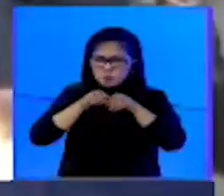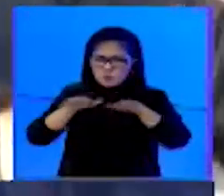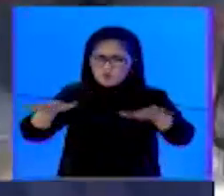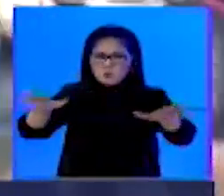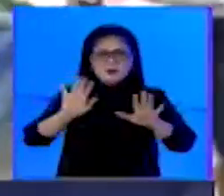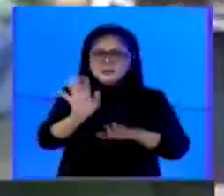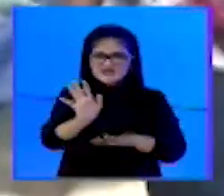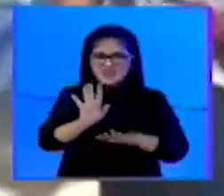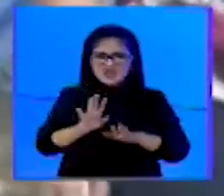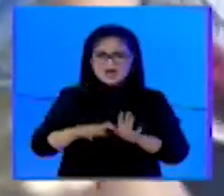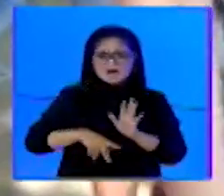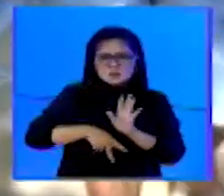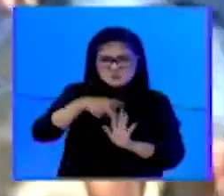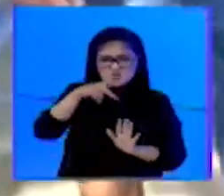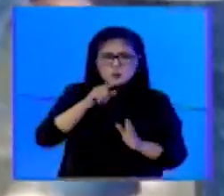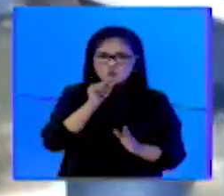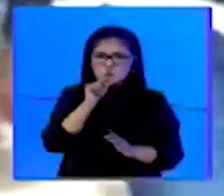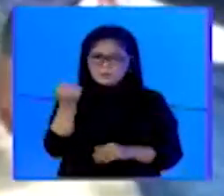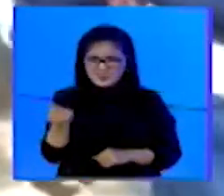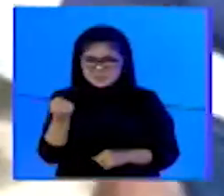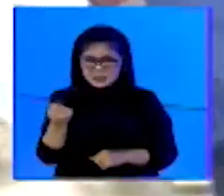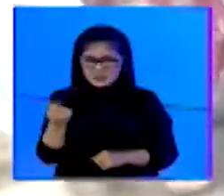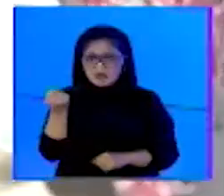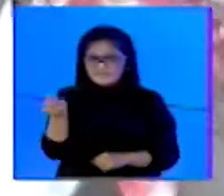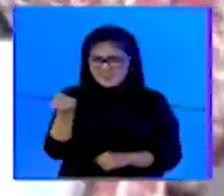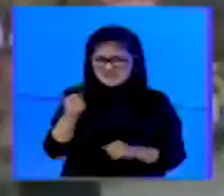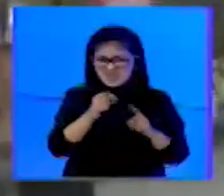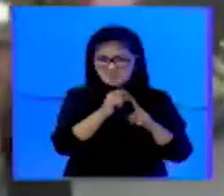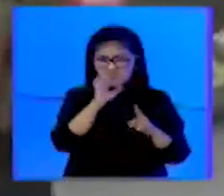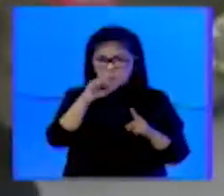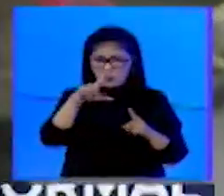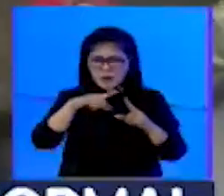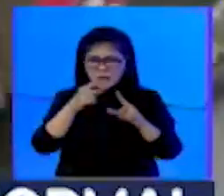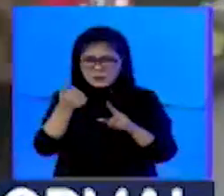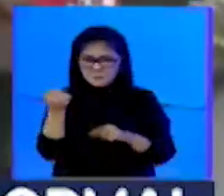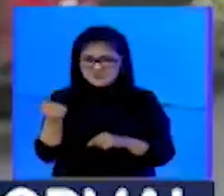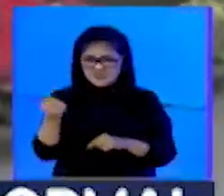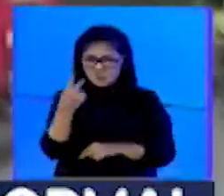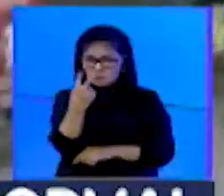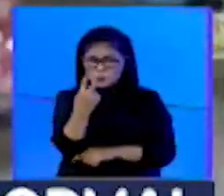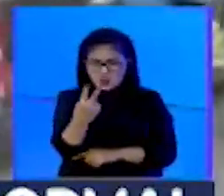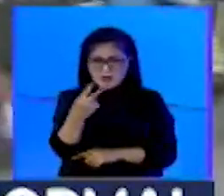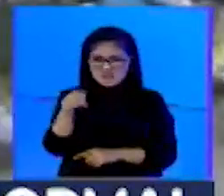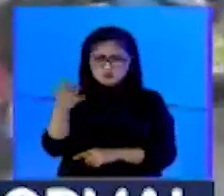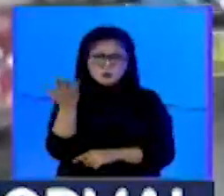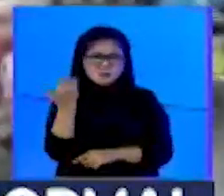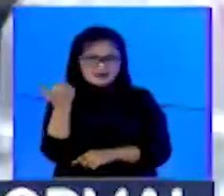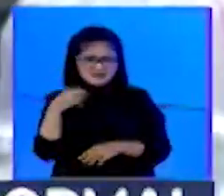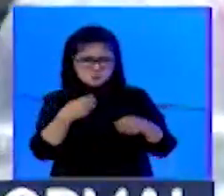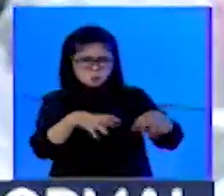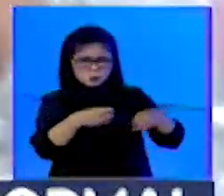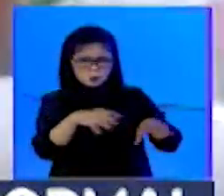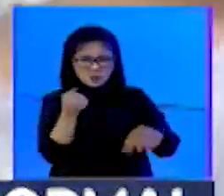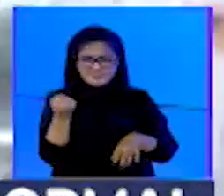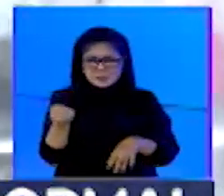pasar. Pasar Polar Cimahi adalah pasar kedua yang diadakan tes COVID-19. Sebelumnya pedagang dan pembeli pasar Recok Cimahi